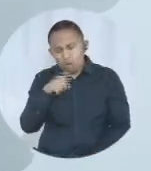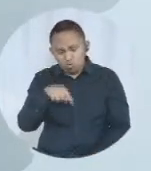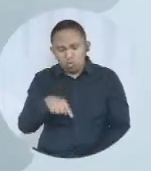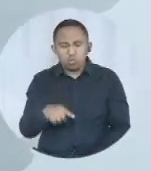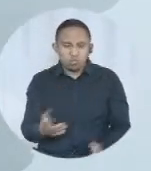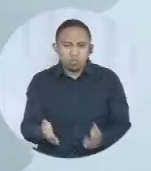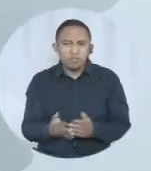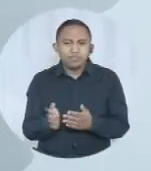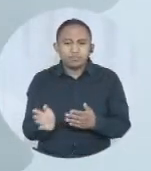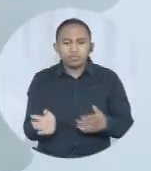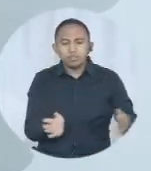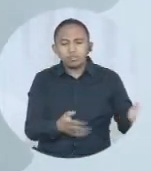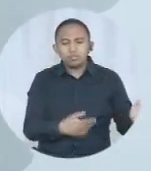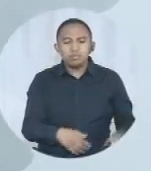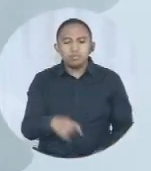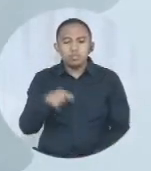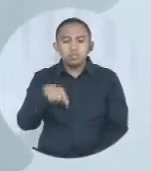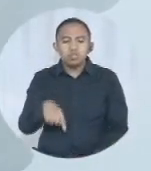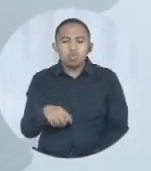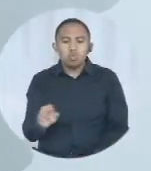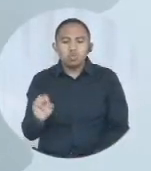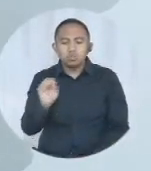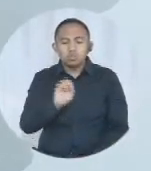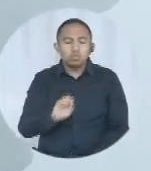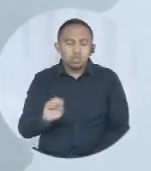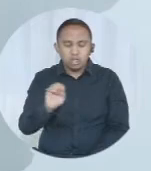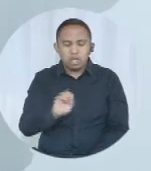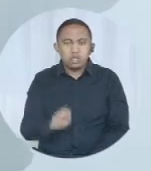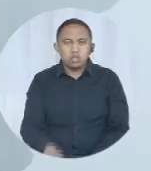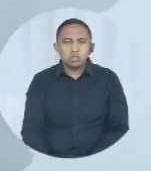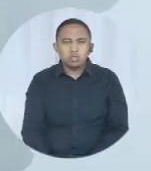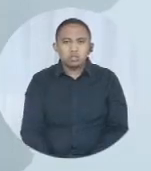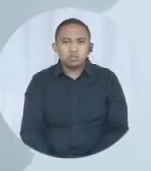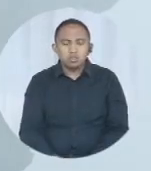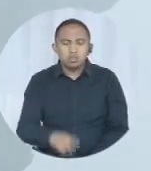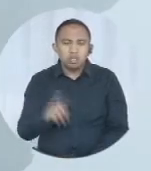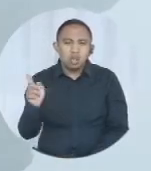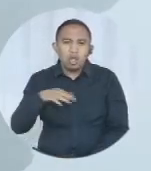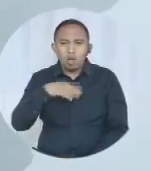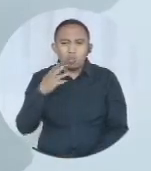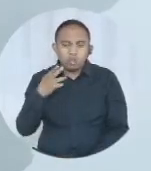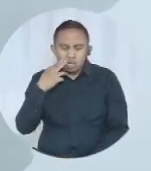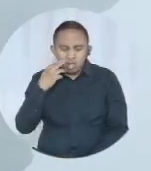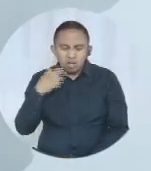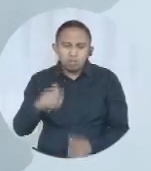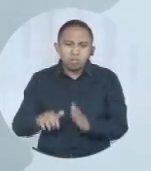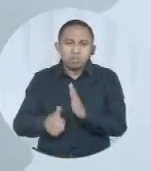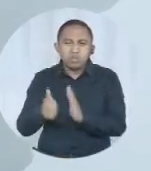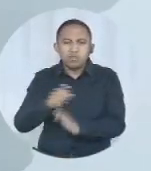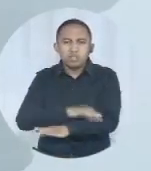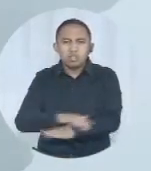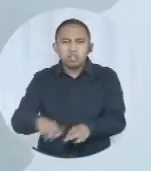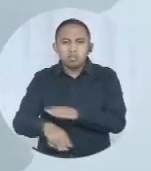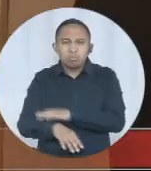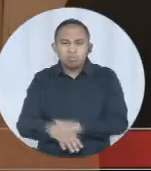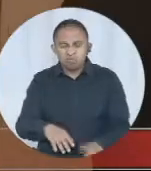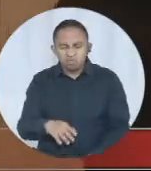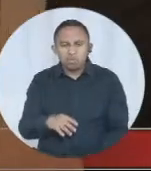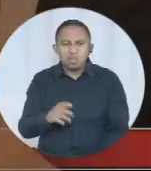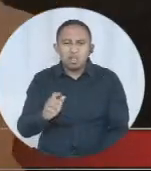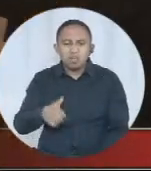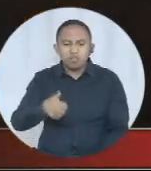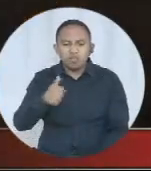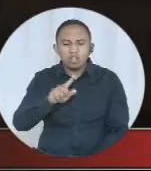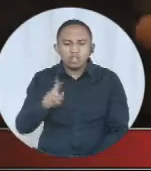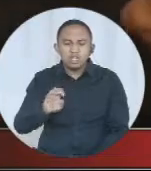pejany sosialy zahatra ny atondro teo no nioana hatetsy ambodany ministry ny fahasalamam-bahoaka ny professeur Zely